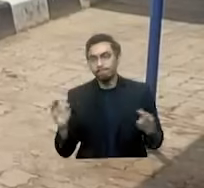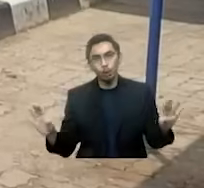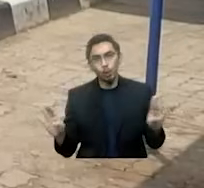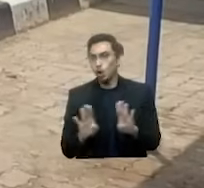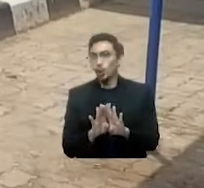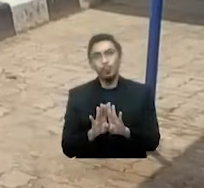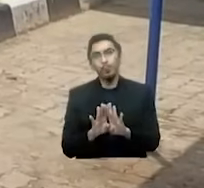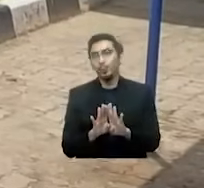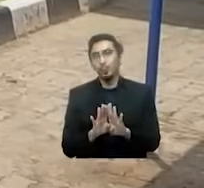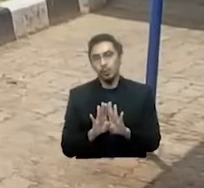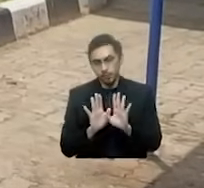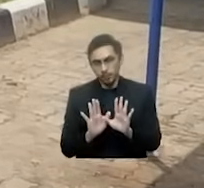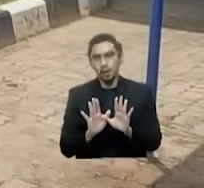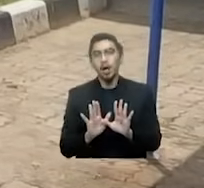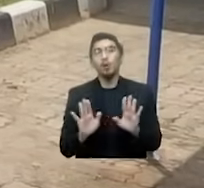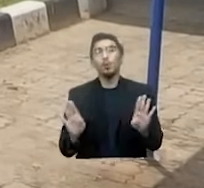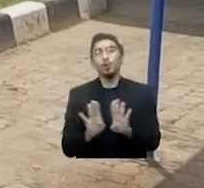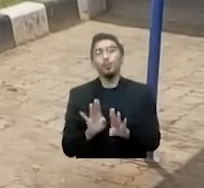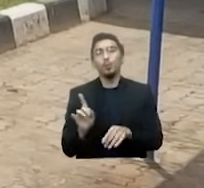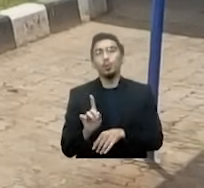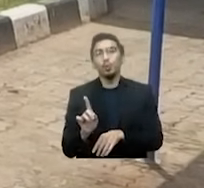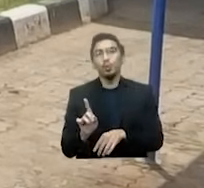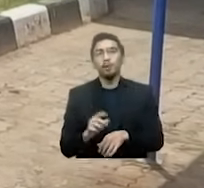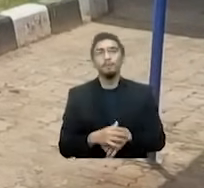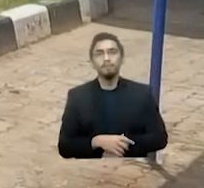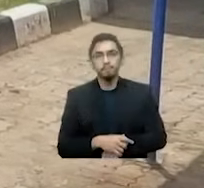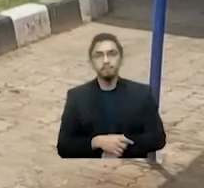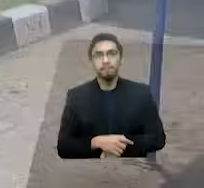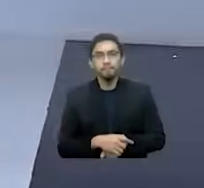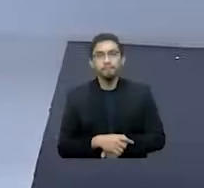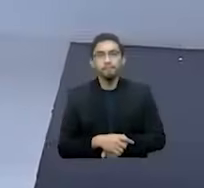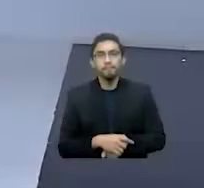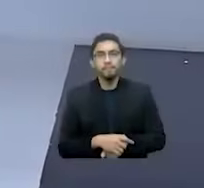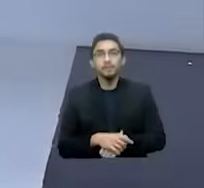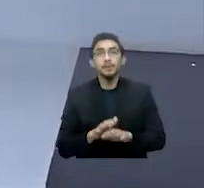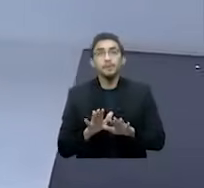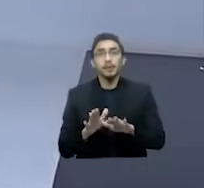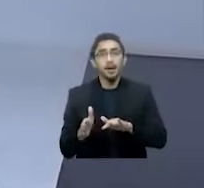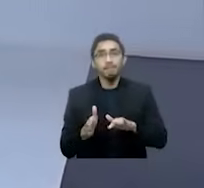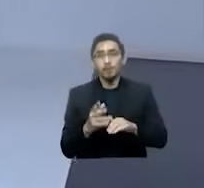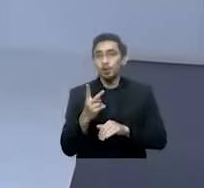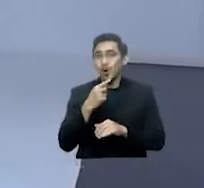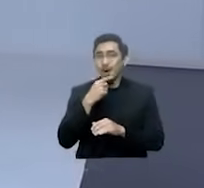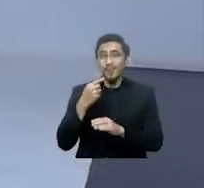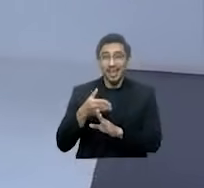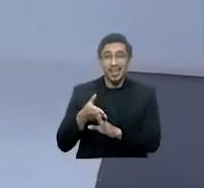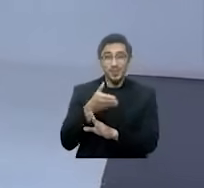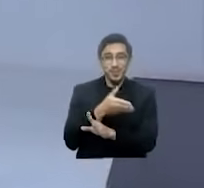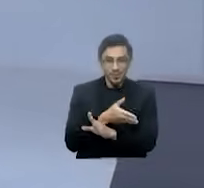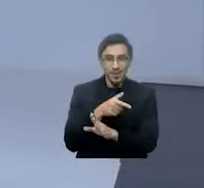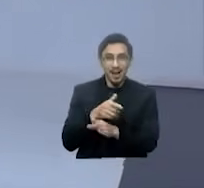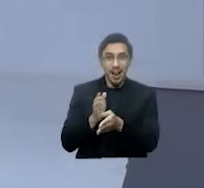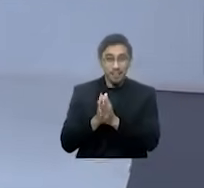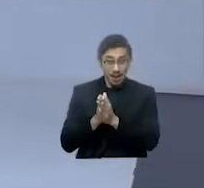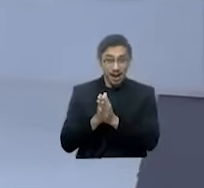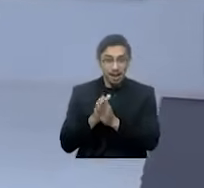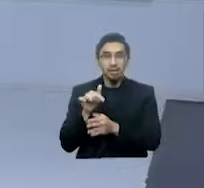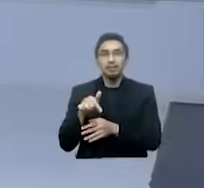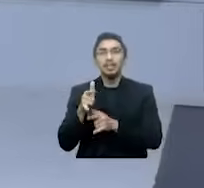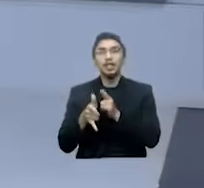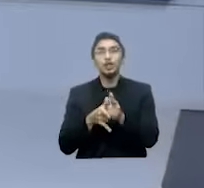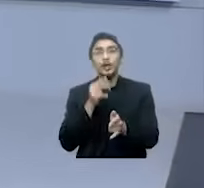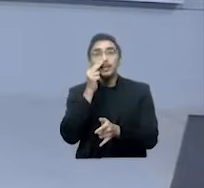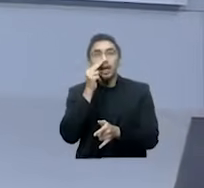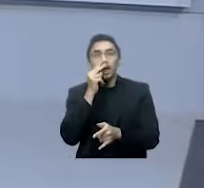menutup pembelian tiket gratisnya itu. Sementara itu, dua pekan jelang Lebaran, stasiun Pasar